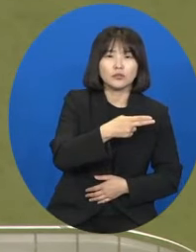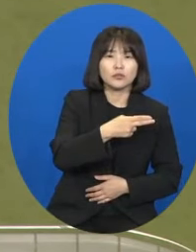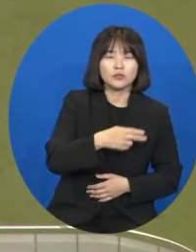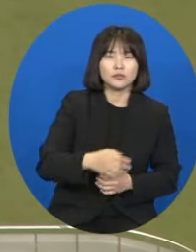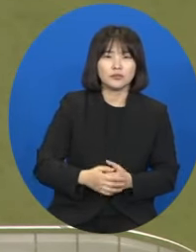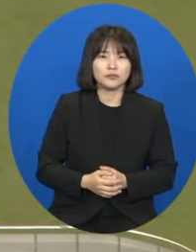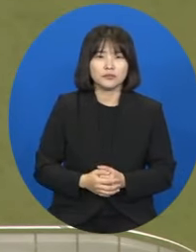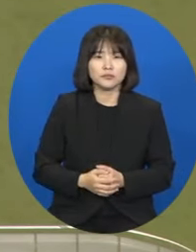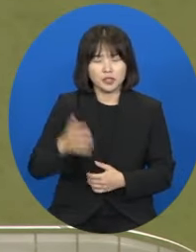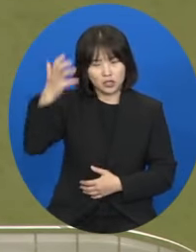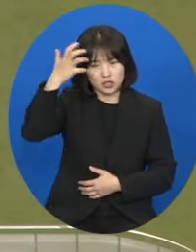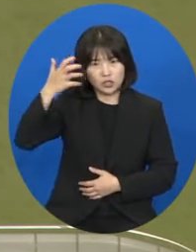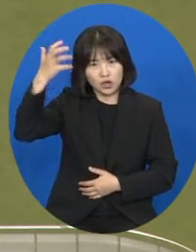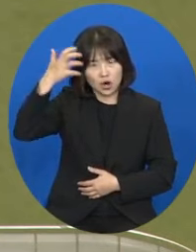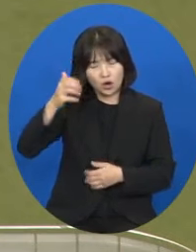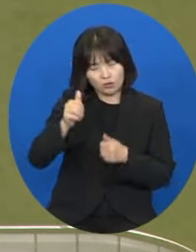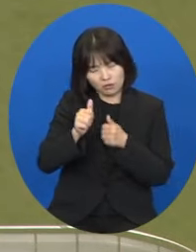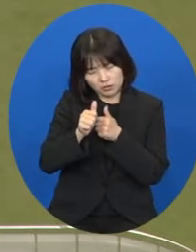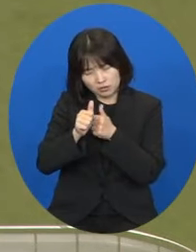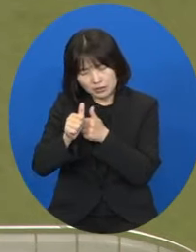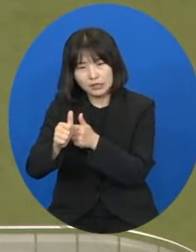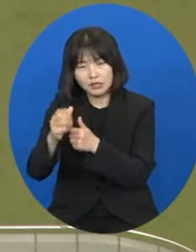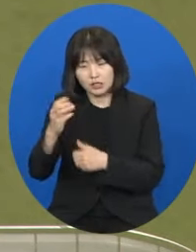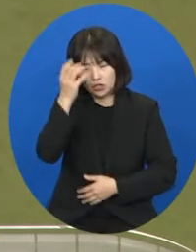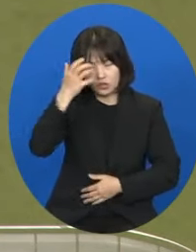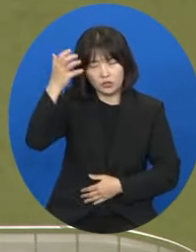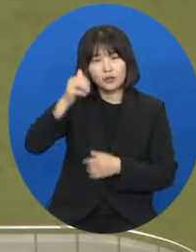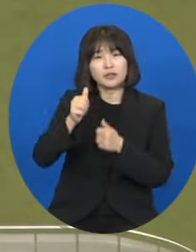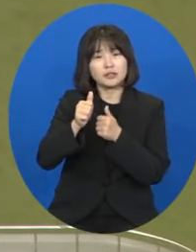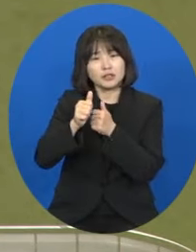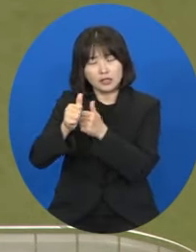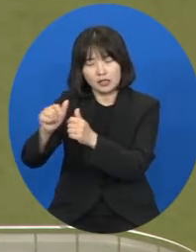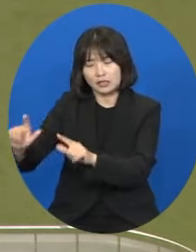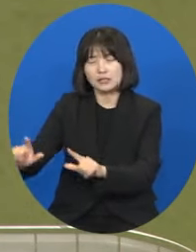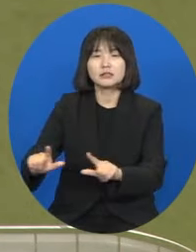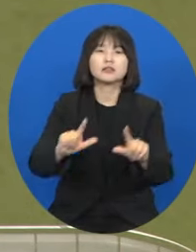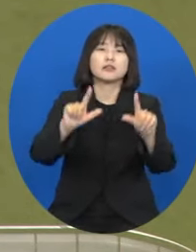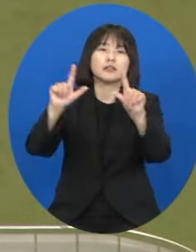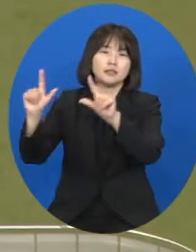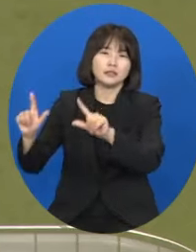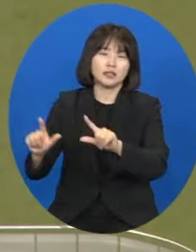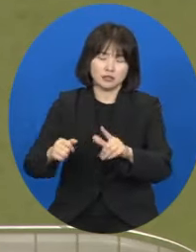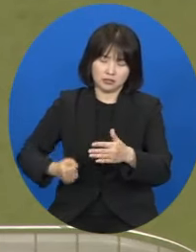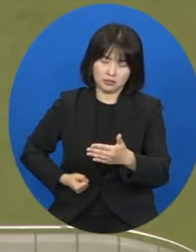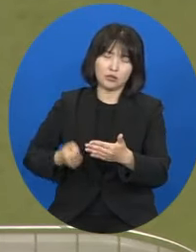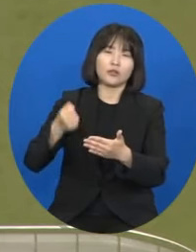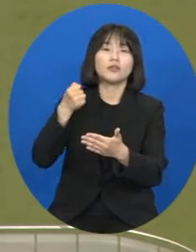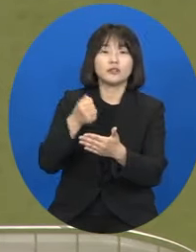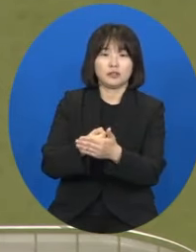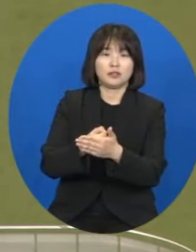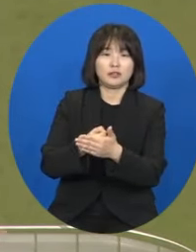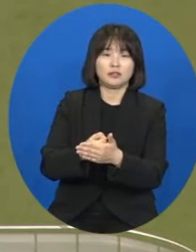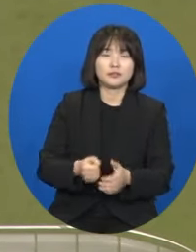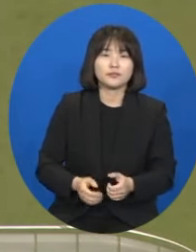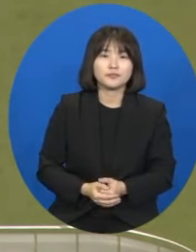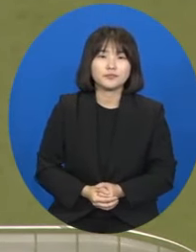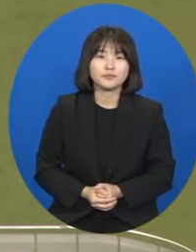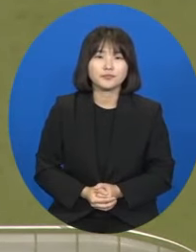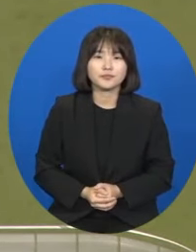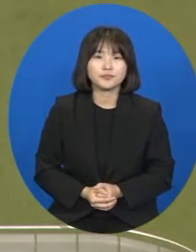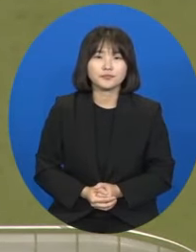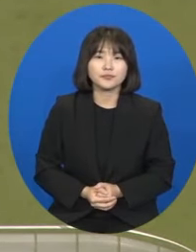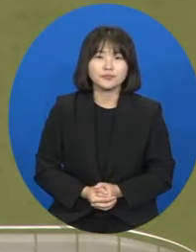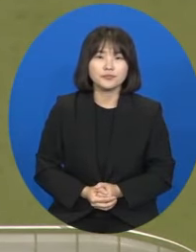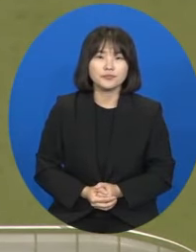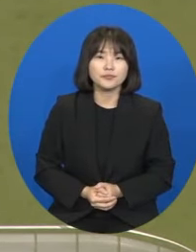소욕을 끊고 영의 인도하심을 따라 성령의 인도하심을 따라 살아가겠다는 그런 결단입니다. 자,